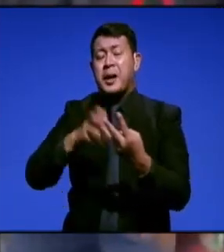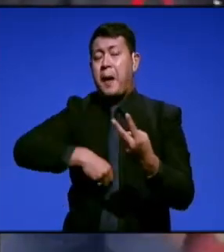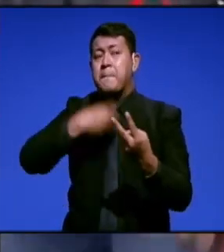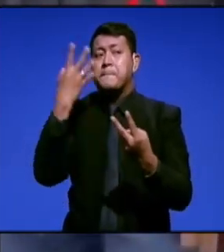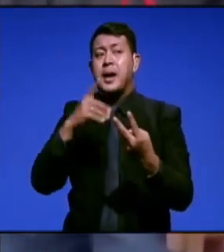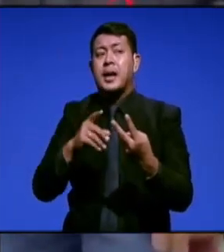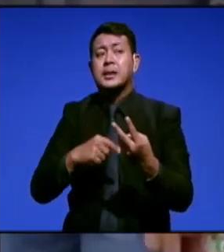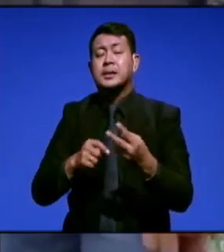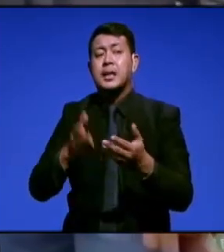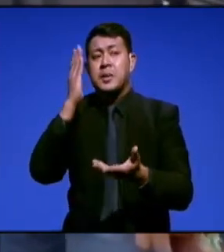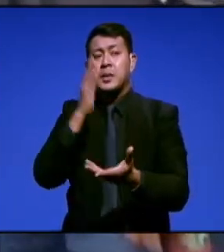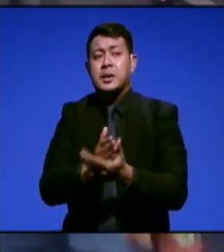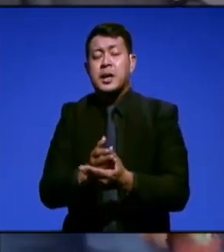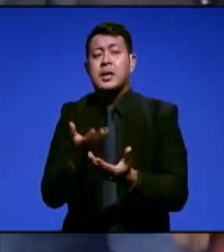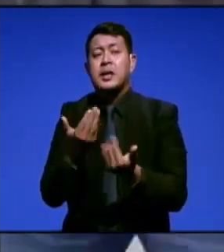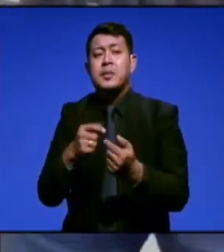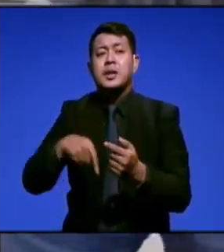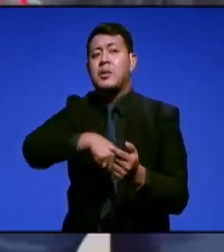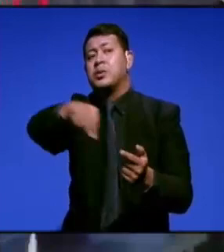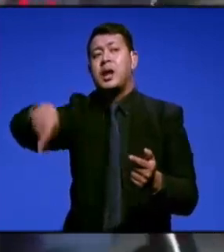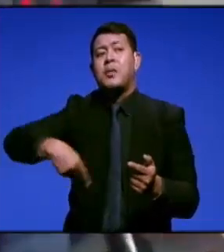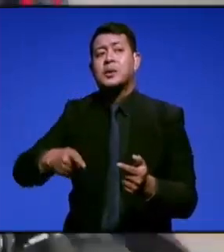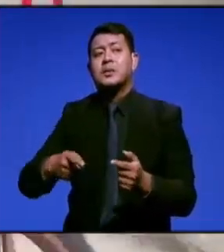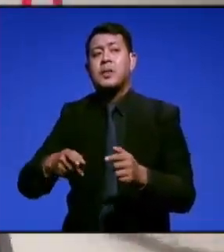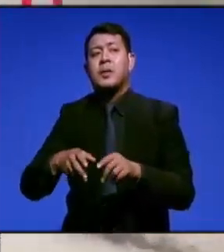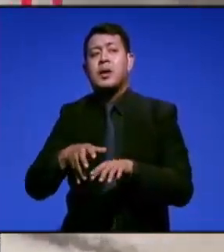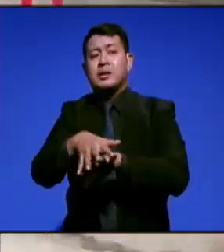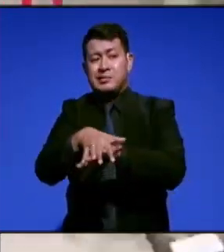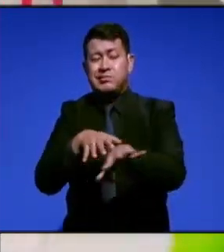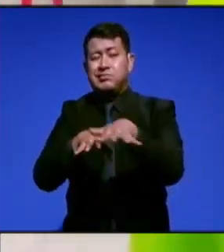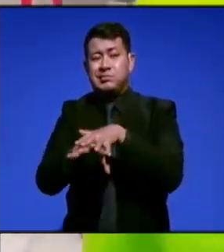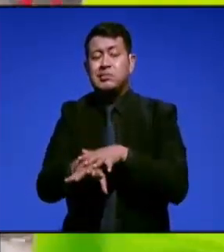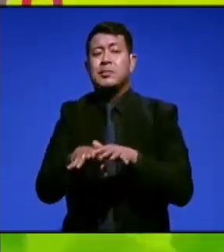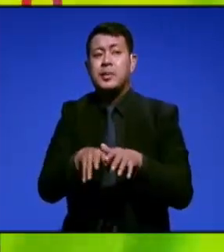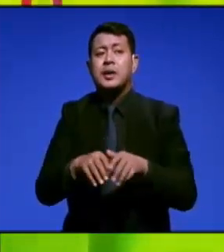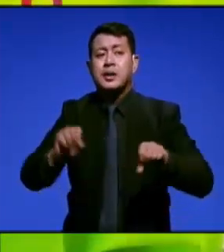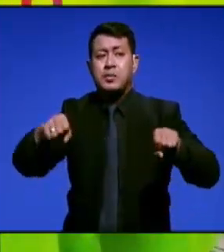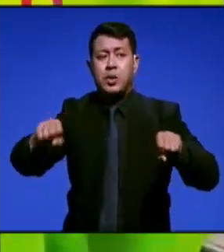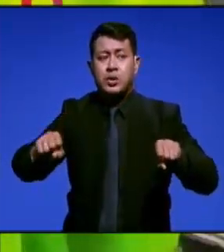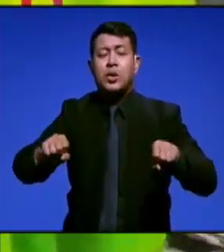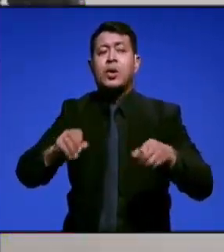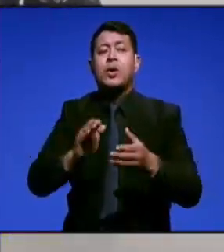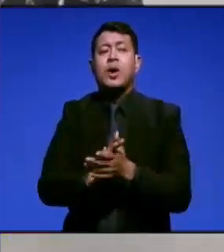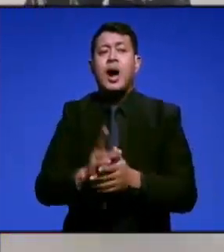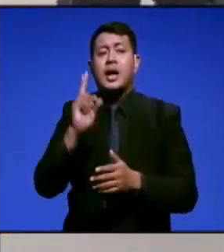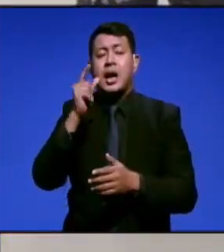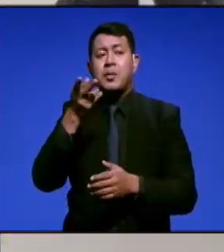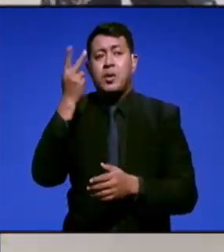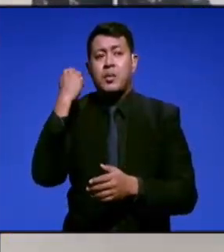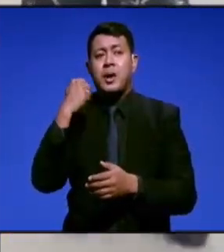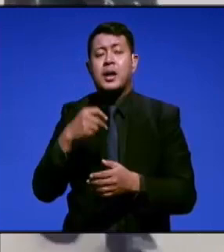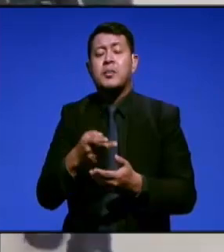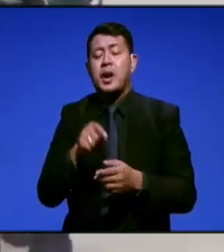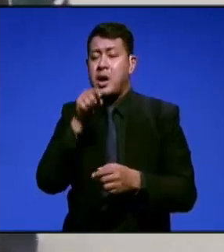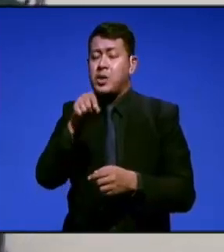emosi saat diberhentikan dan diminta putar arah karena tidak memakai sarung tangan ketika mengendarai sepeda motor Rabu kemarin.